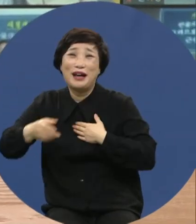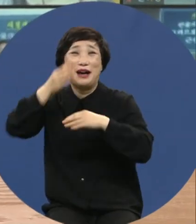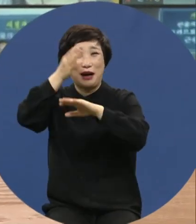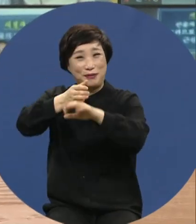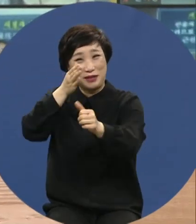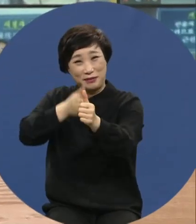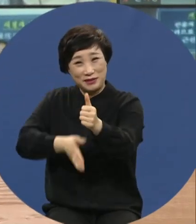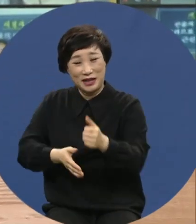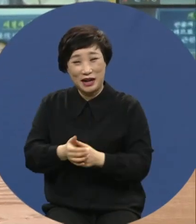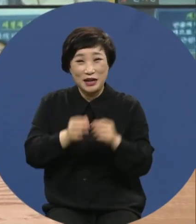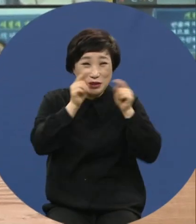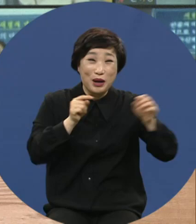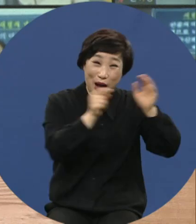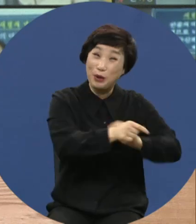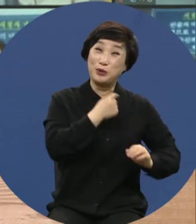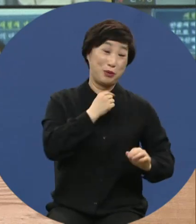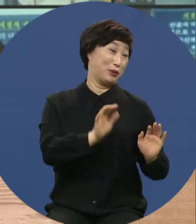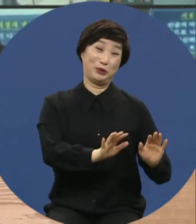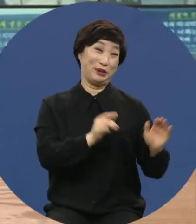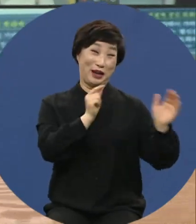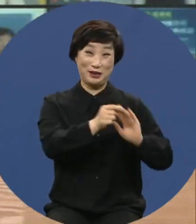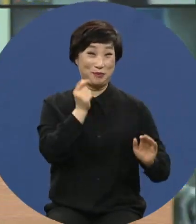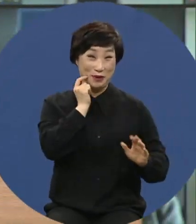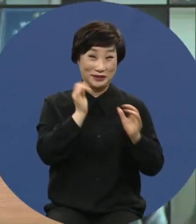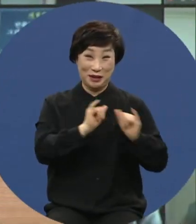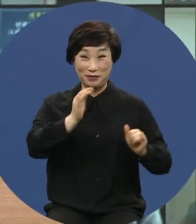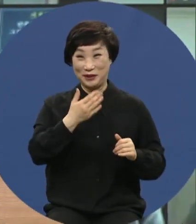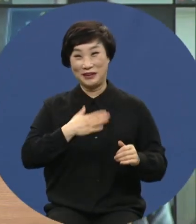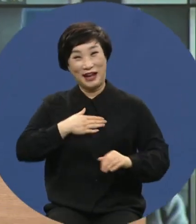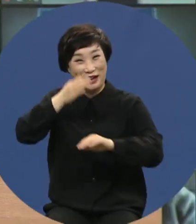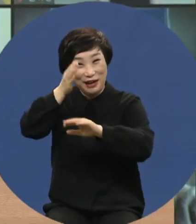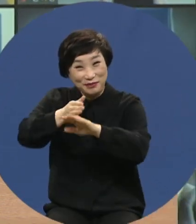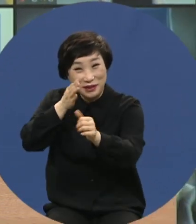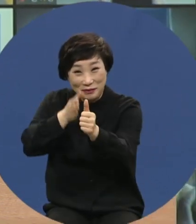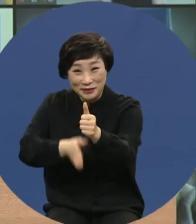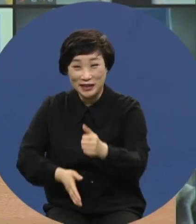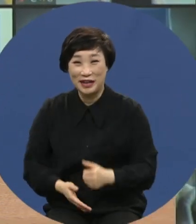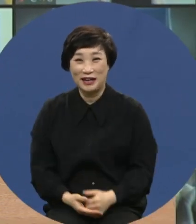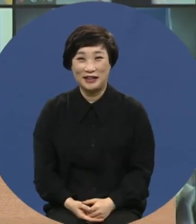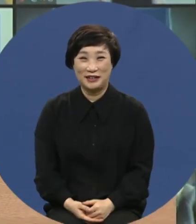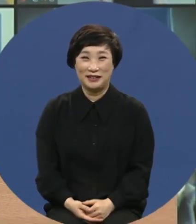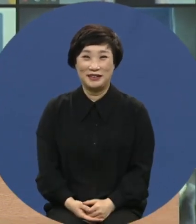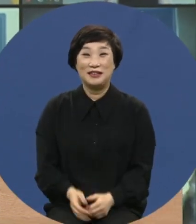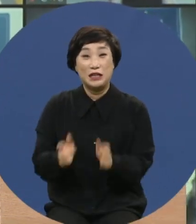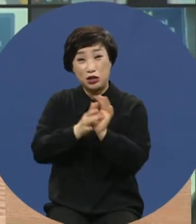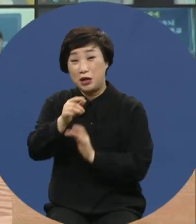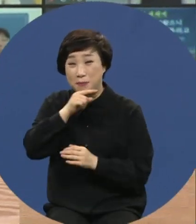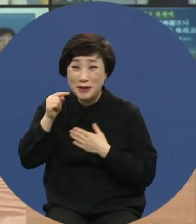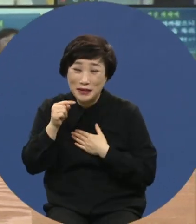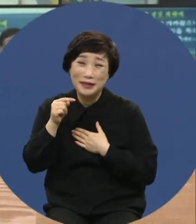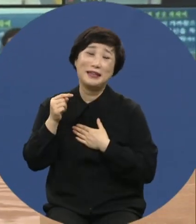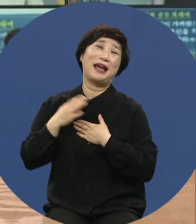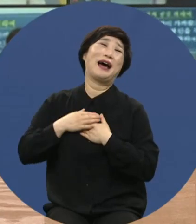감사하자. 지옥 가고 싶어도 갈 수 없는 자가 돼버린 것 감사하자. 그 피가 증거입니다.